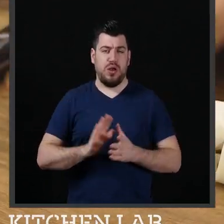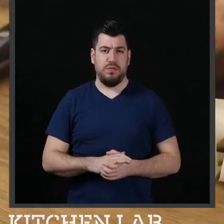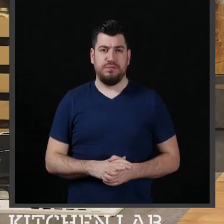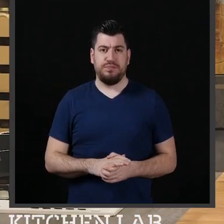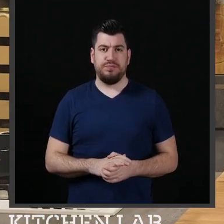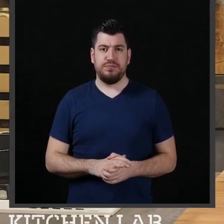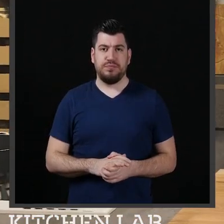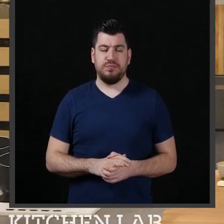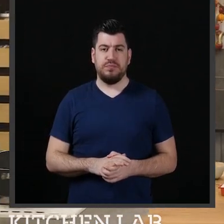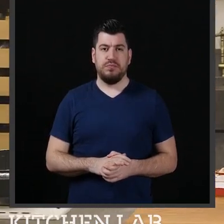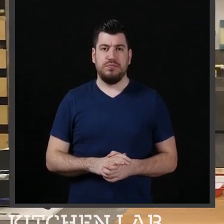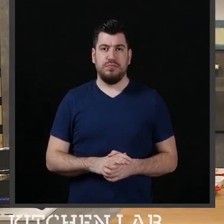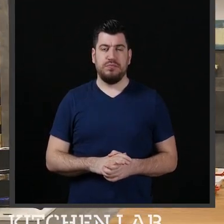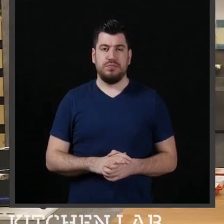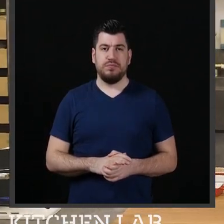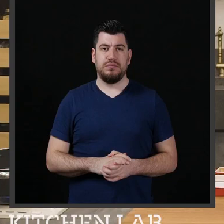Και